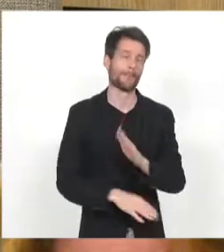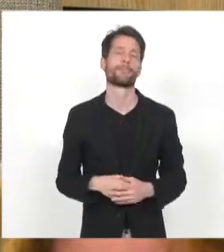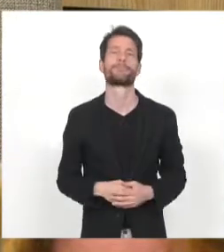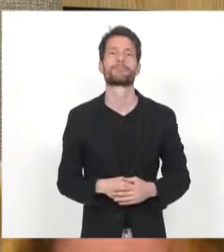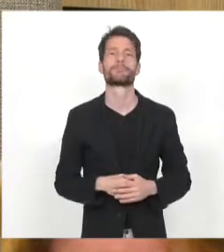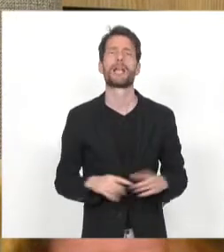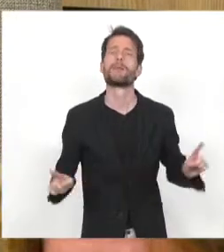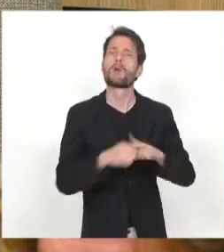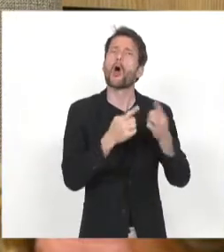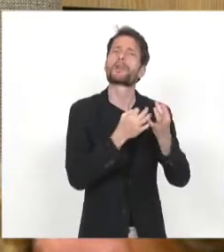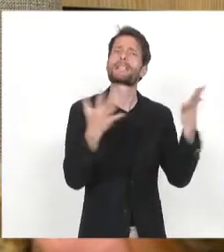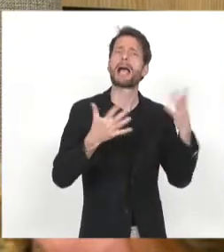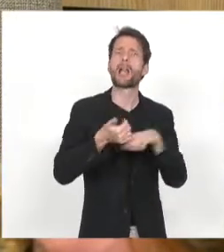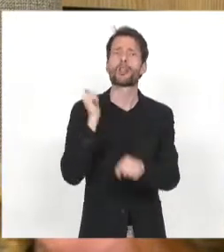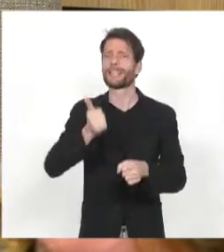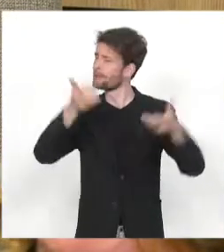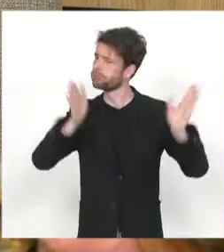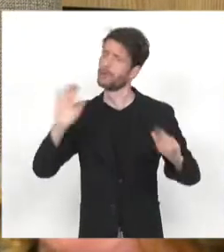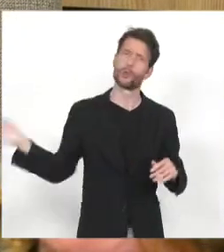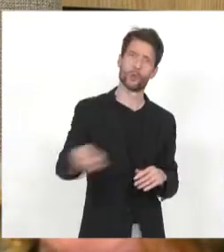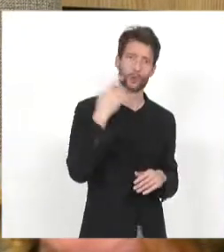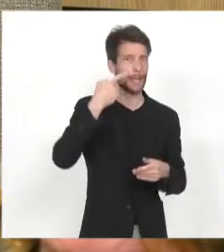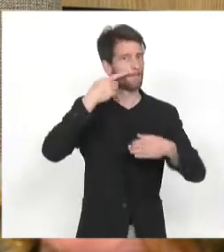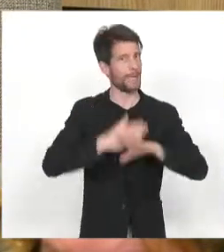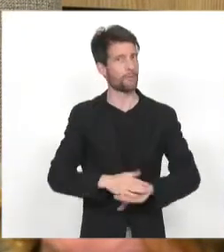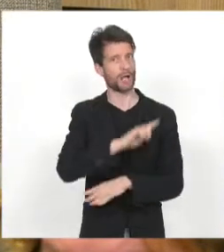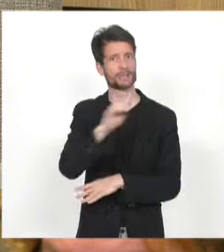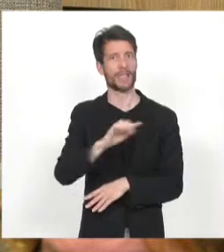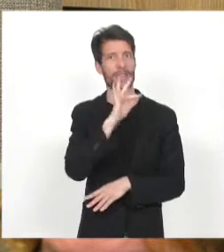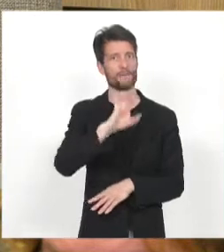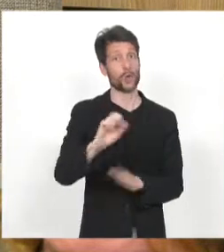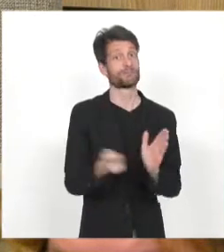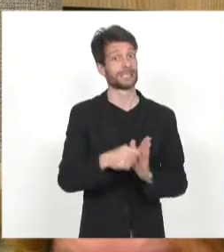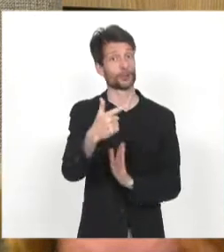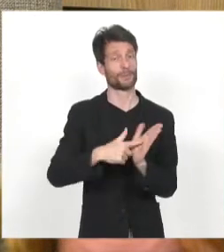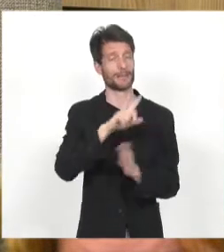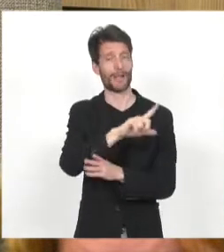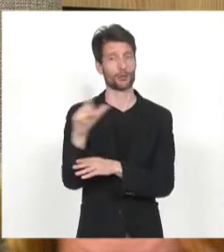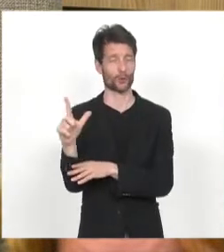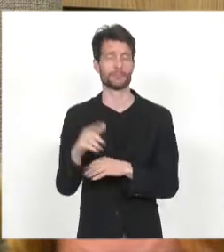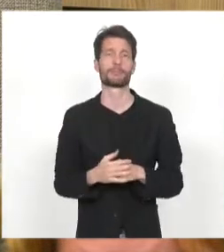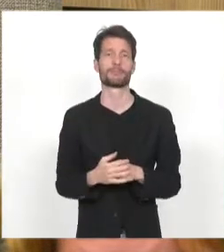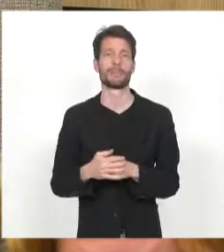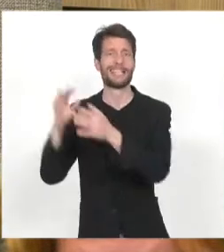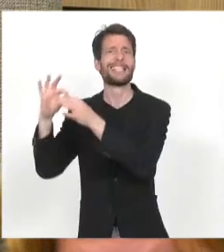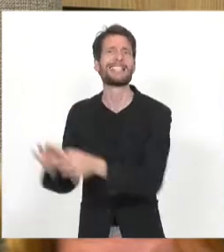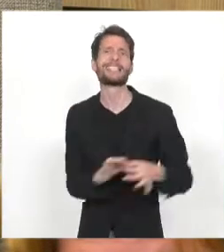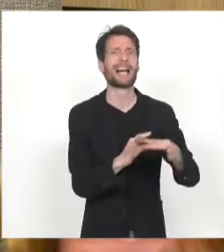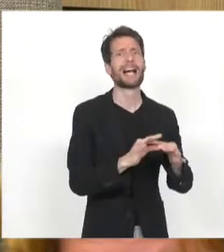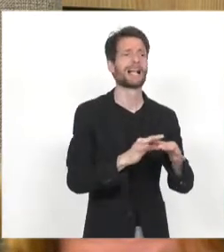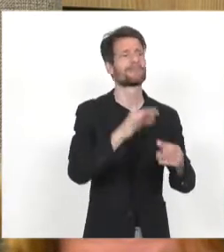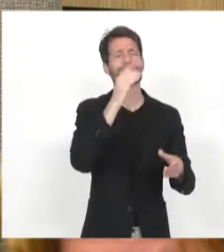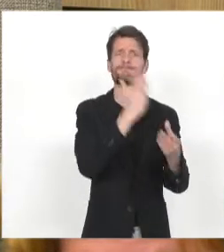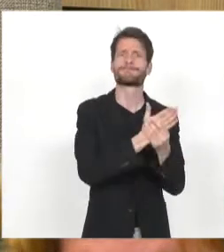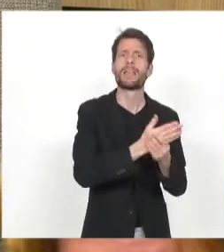à l'unanimité l'année dernière prévoyait la mise en œuvre d'une ZFE en 2022. Et ce, en cohérence avec la délibération « Ville respirable en 5